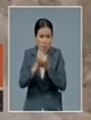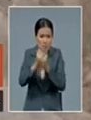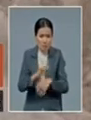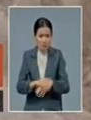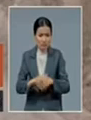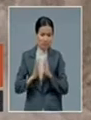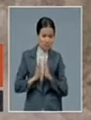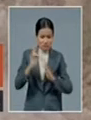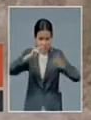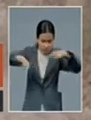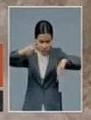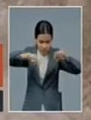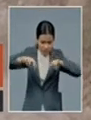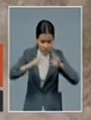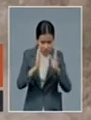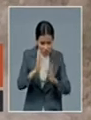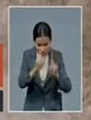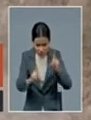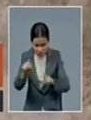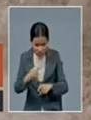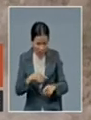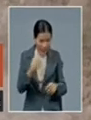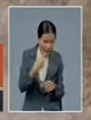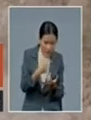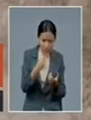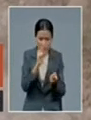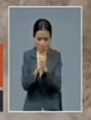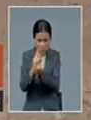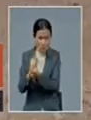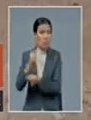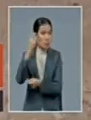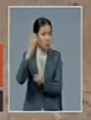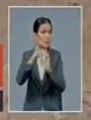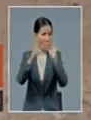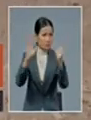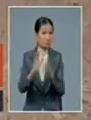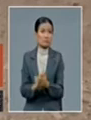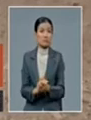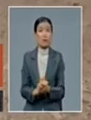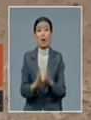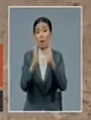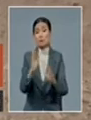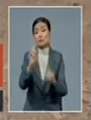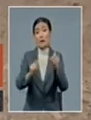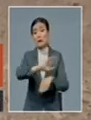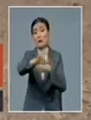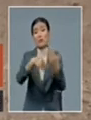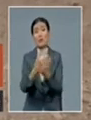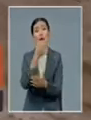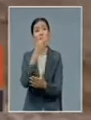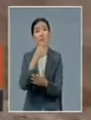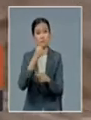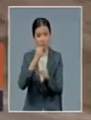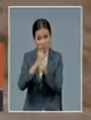และก็ยืนยันตัวตนของศพที่คนพบได้นะครับนอกจากนี้ก็มีรายงานว่าทั้งหมดเนี่ยน่าจะเป็นกลุ่มคนงานก่อสร้างจำนวน40ค